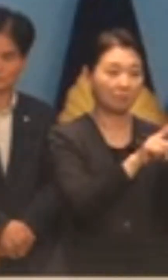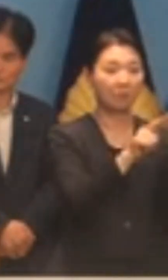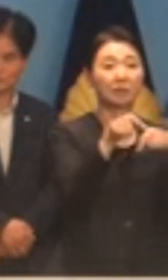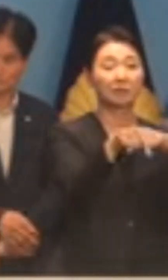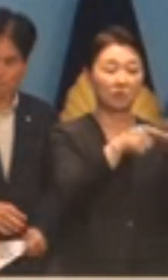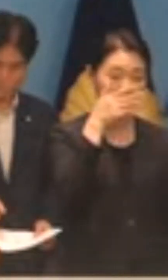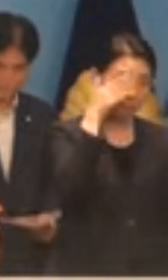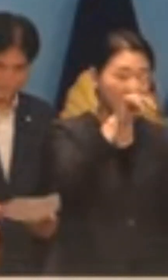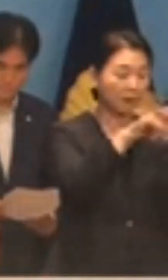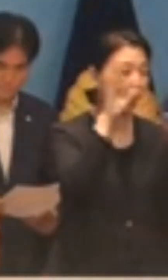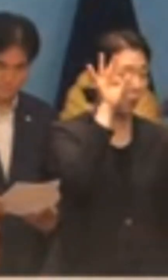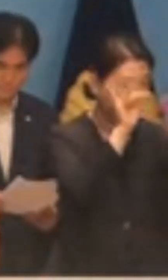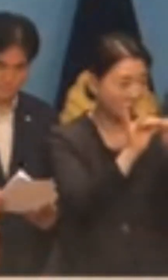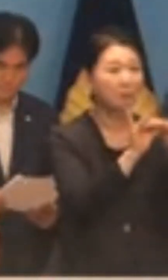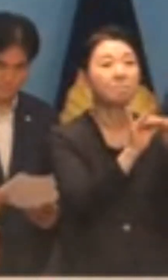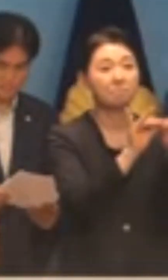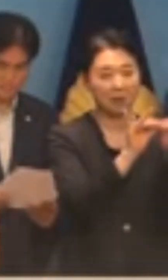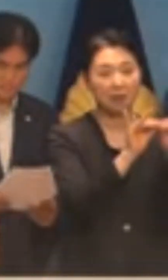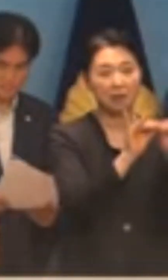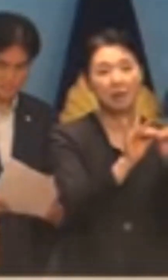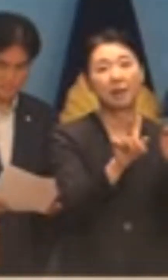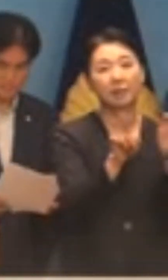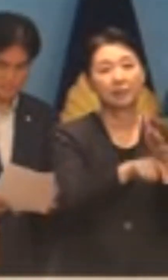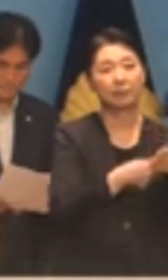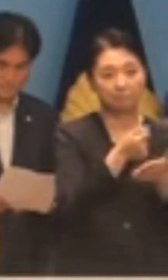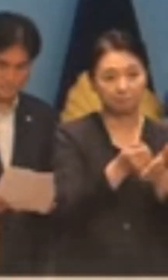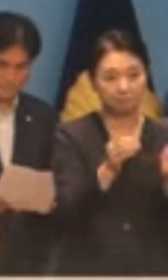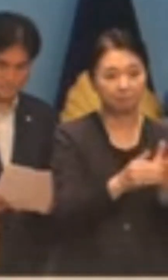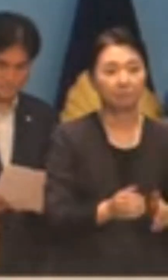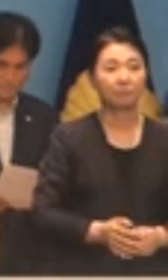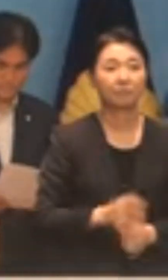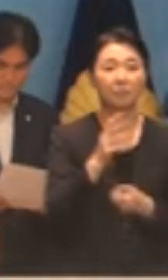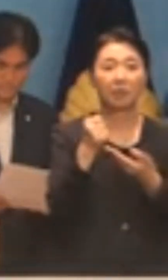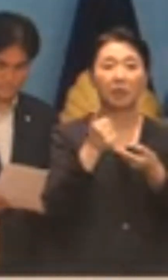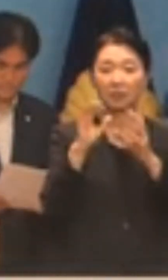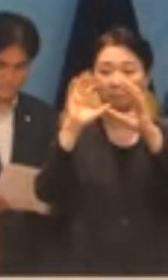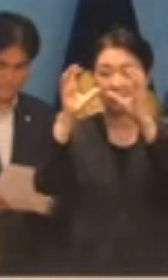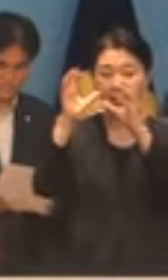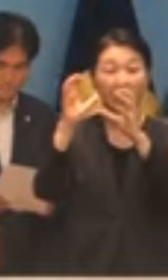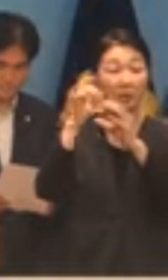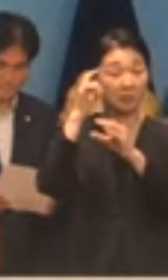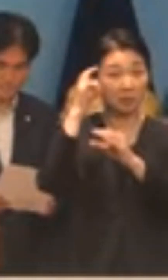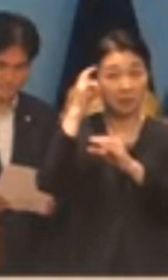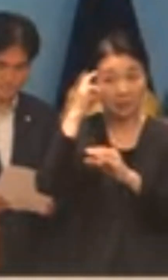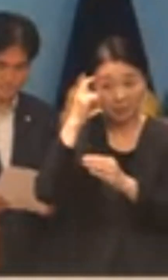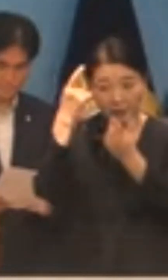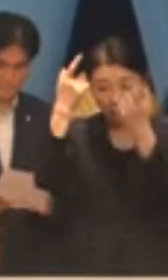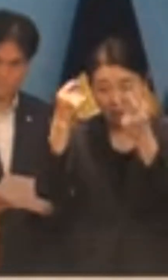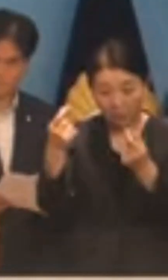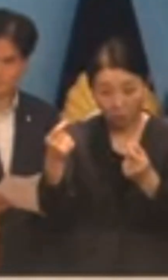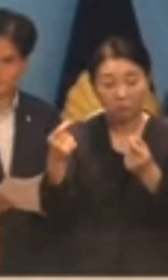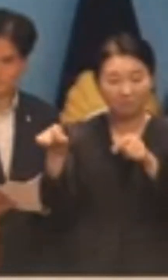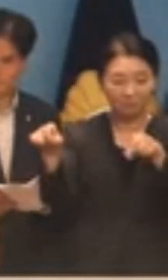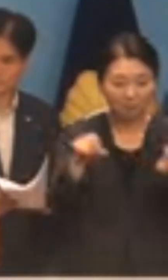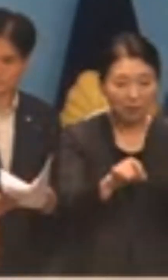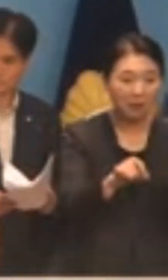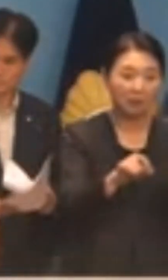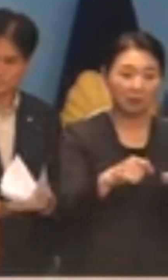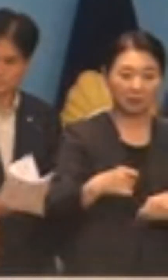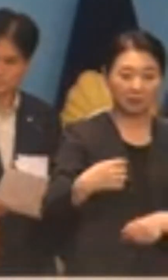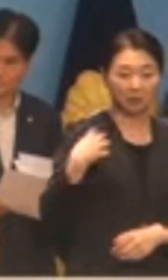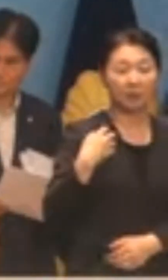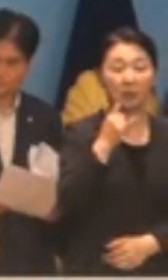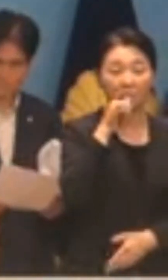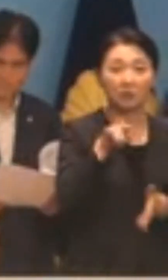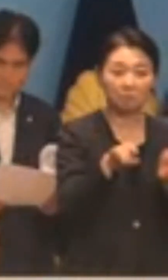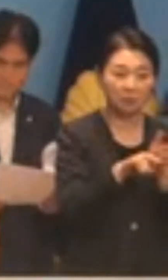정치적 방향에 공감하여 이루어진 신앙의 선택입니다. 하나님 나라의 정신에 기초한 책임 있는 신앙의 목소리를